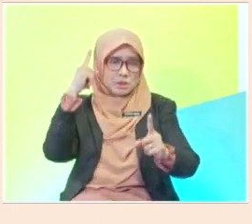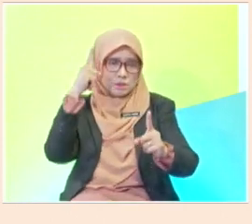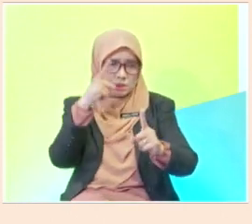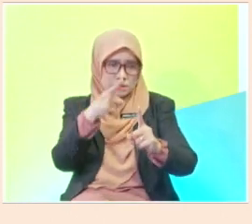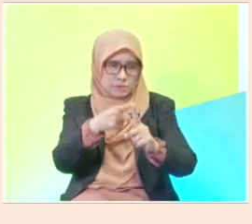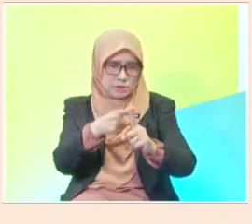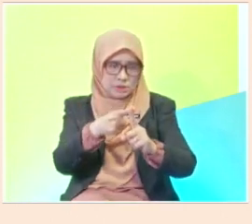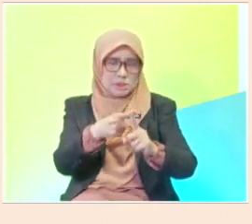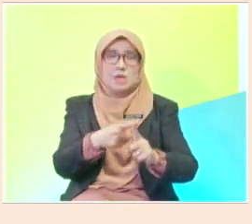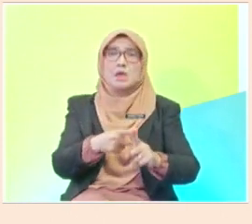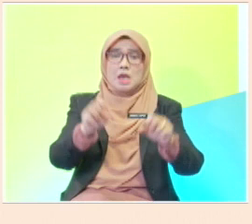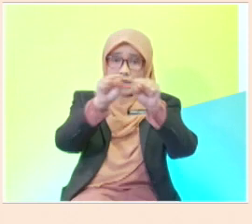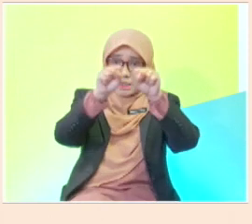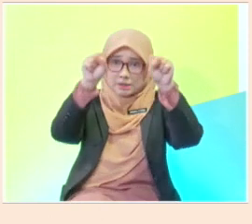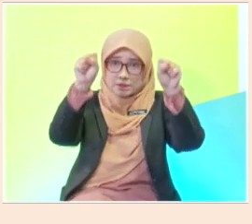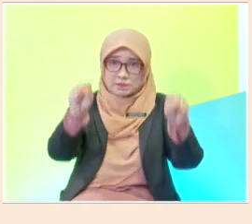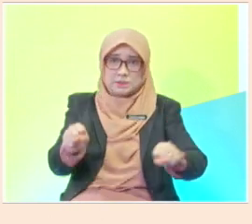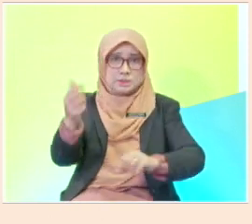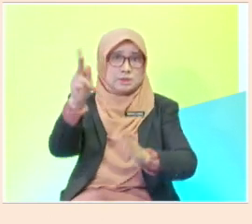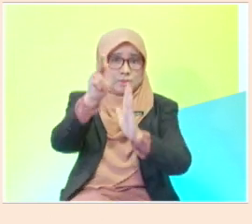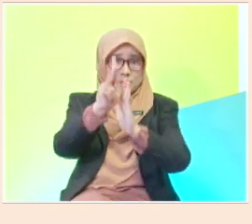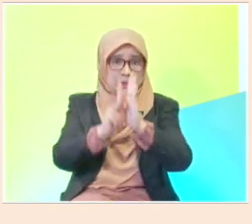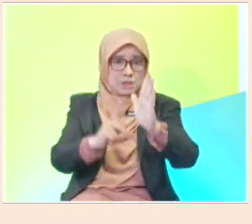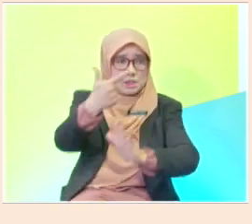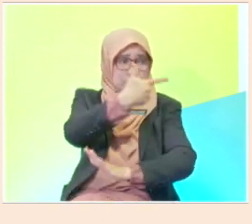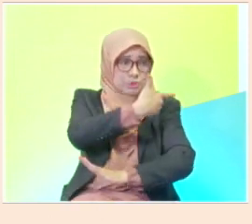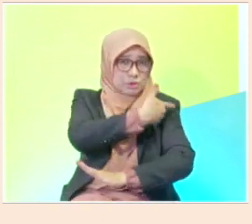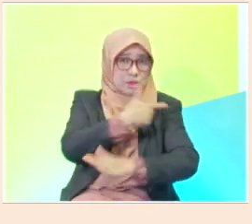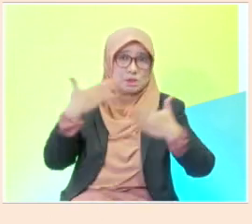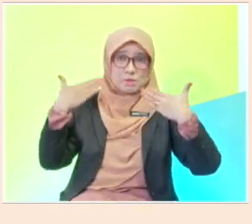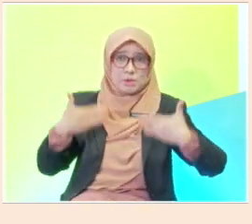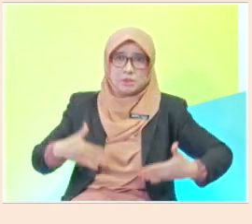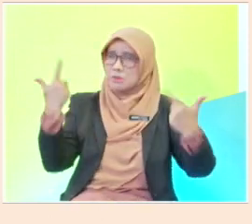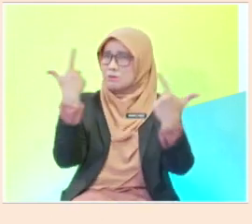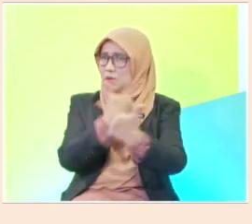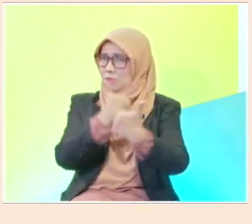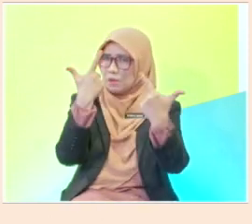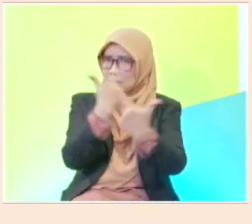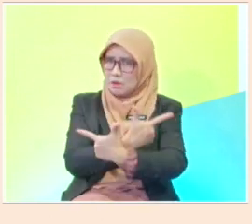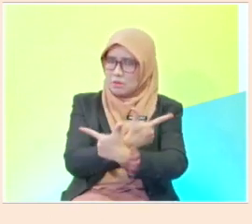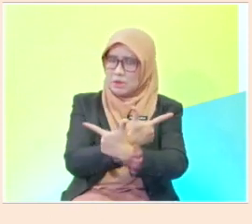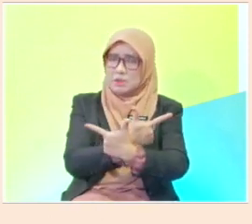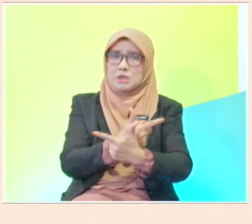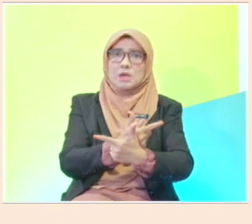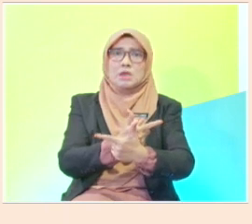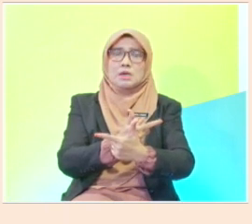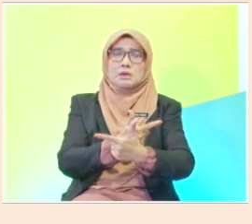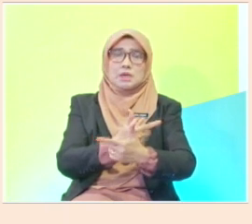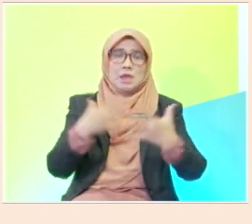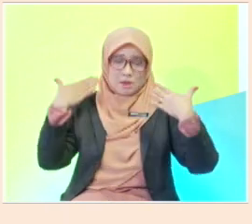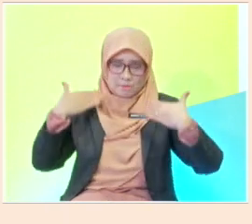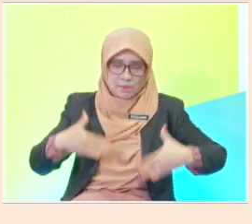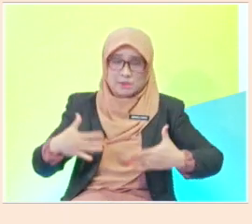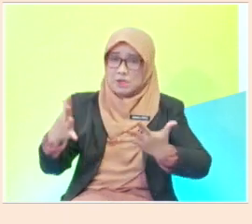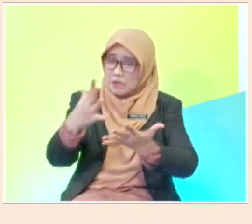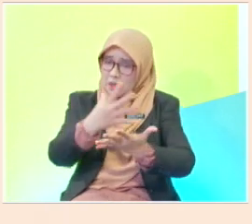sistem keimunan badan. Okey, sistem keimunan badan akan melawan patogen melalui penghasilan antibodi. Okey,